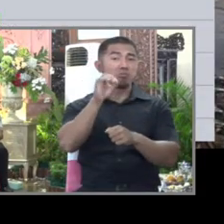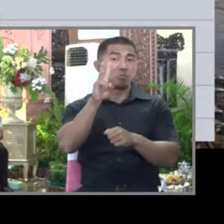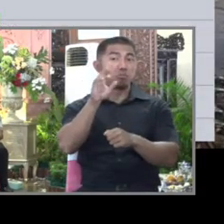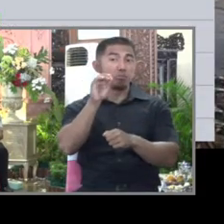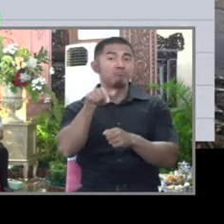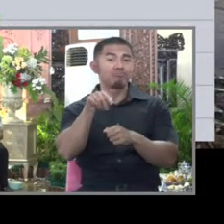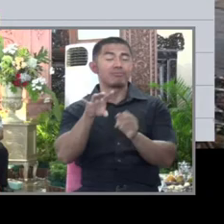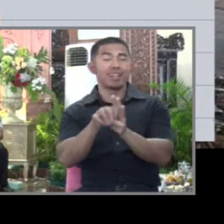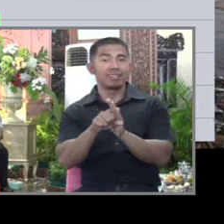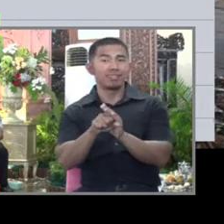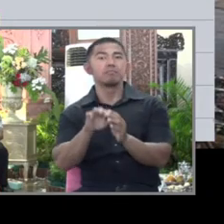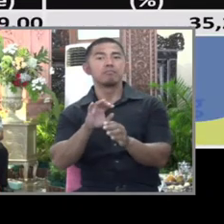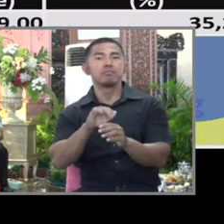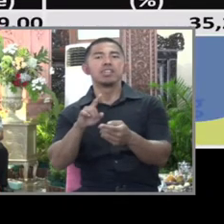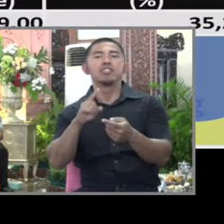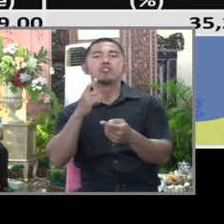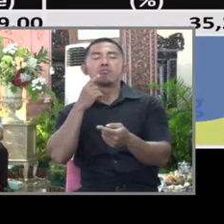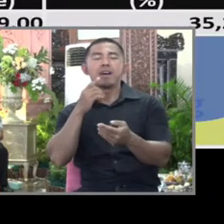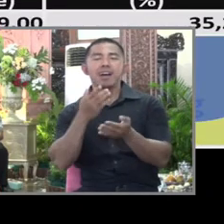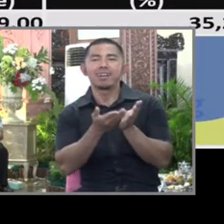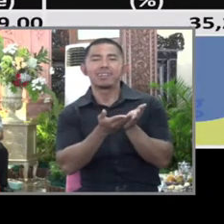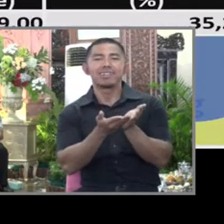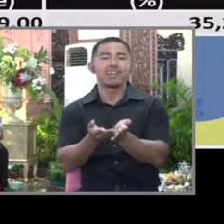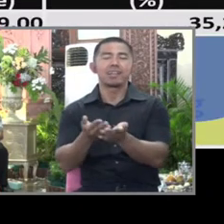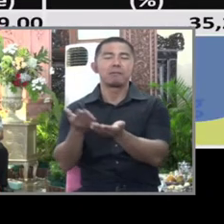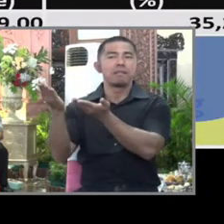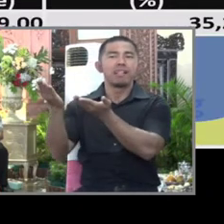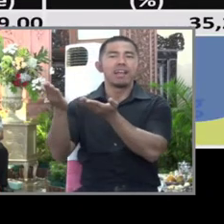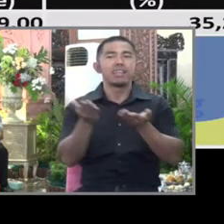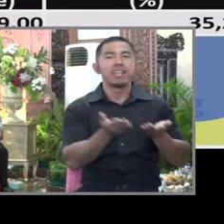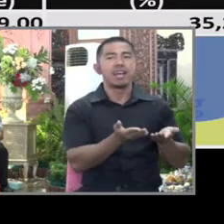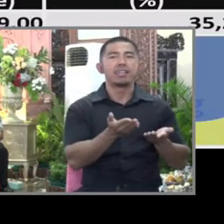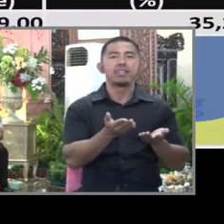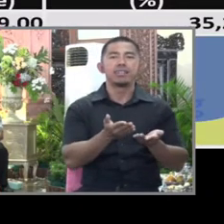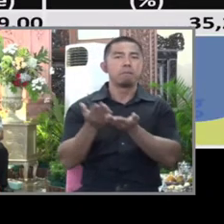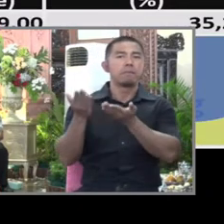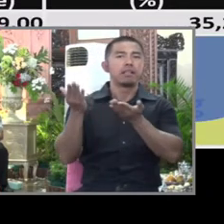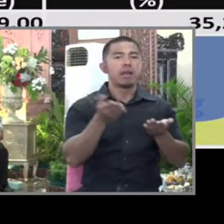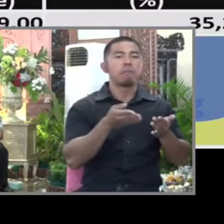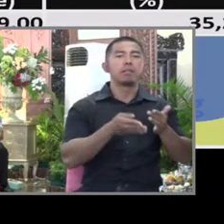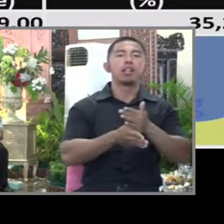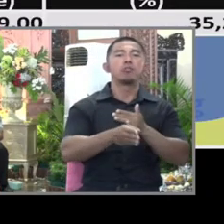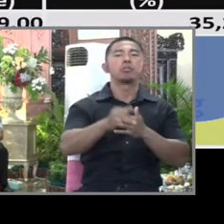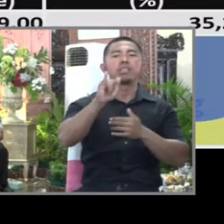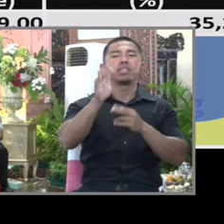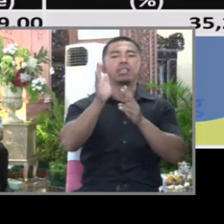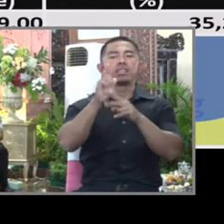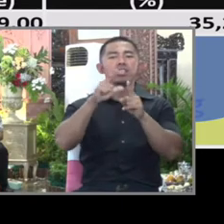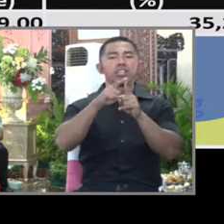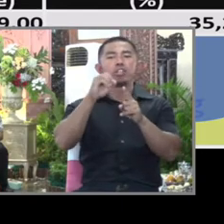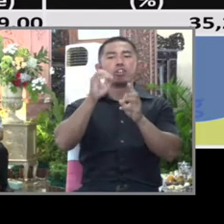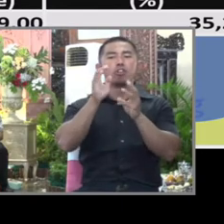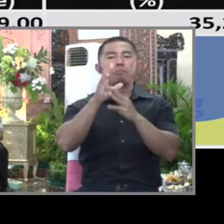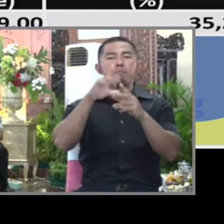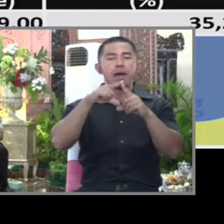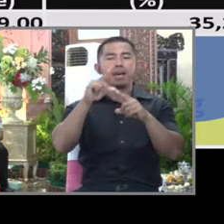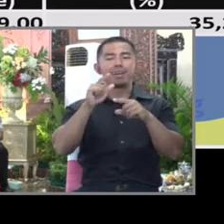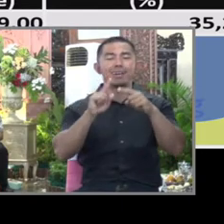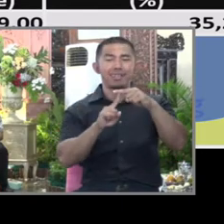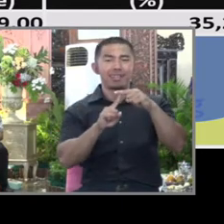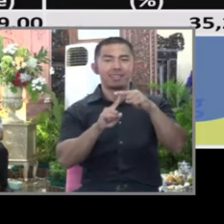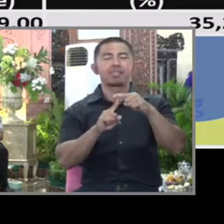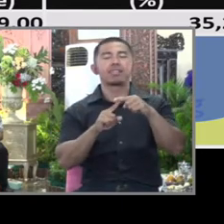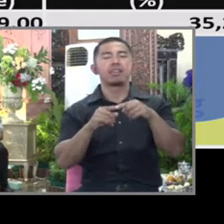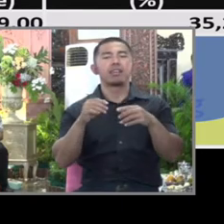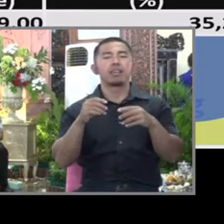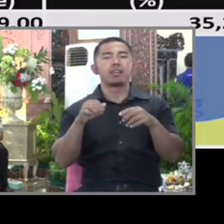juga kenalkan dengan pelayanan Apa itu lewat di Indomaret Alfamart kantor pos kemudian